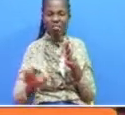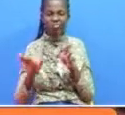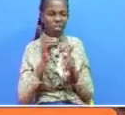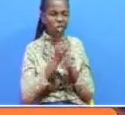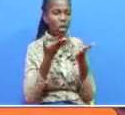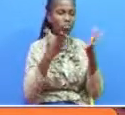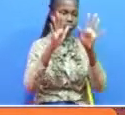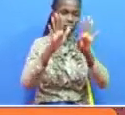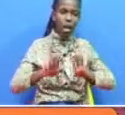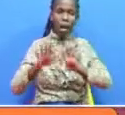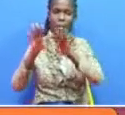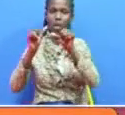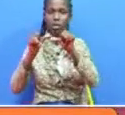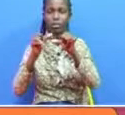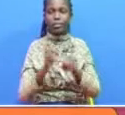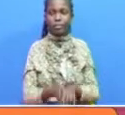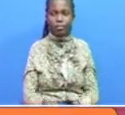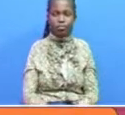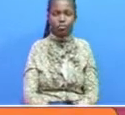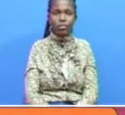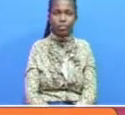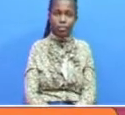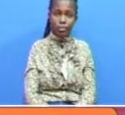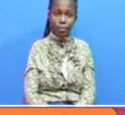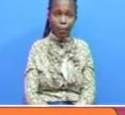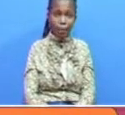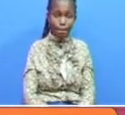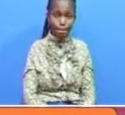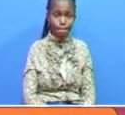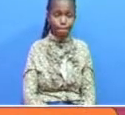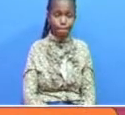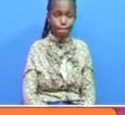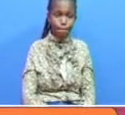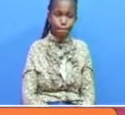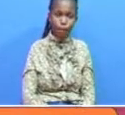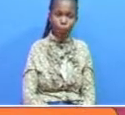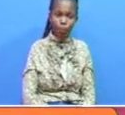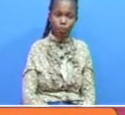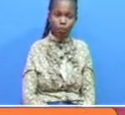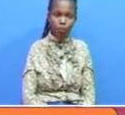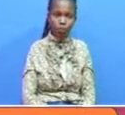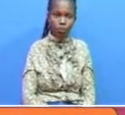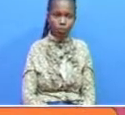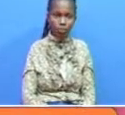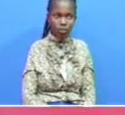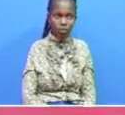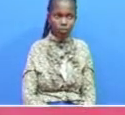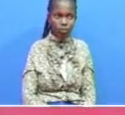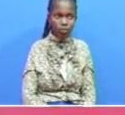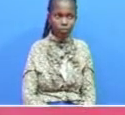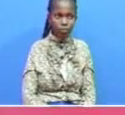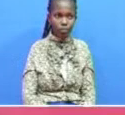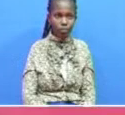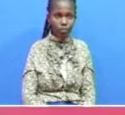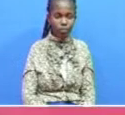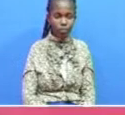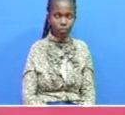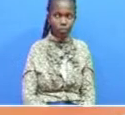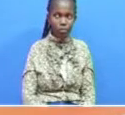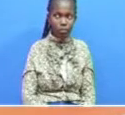maleve. Ken, Mulinge Mutongo ITV, Kibwezi Makueni.